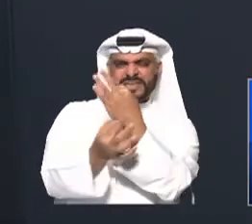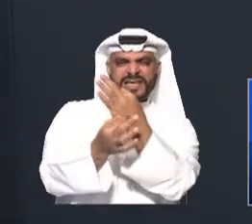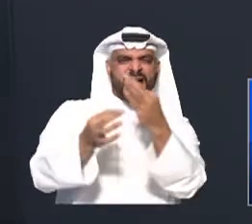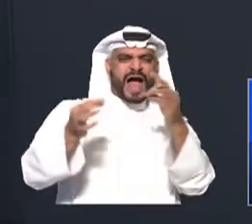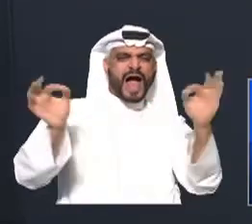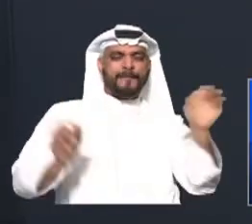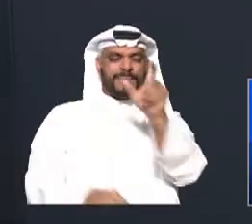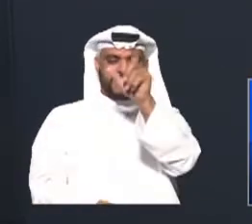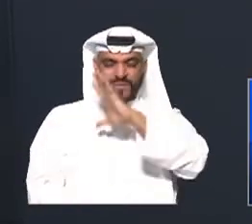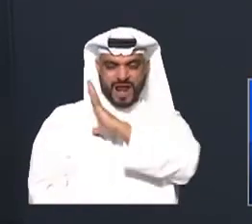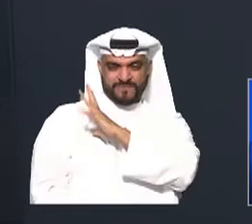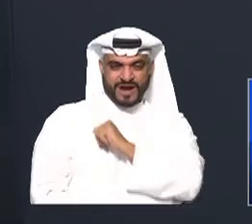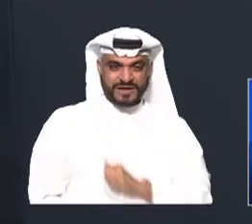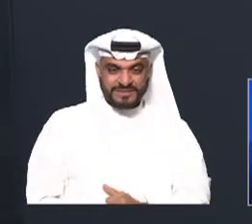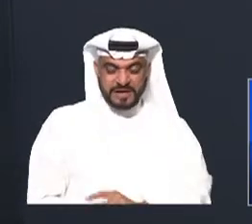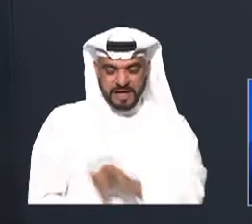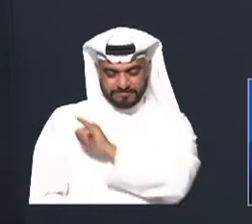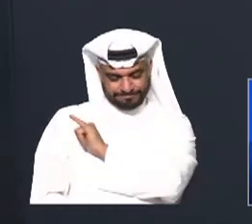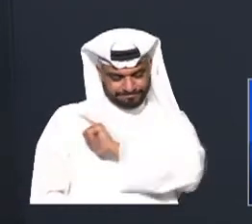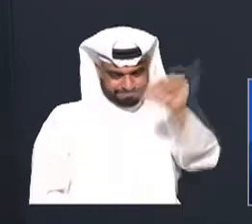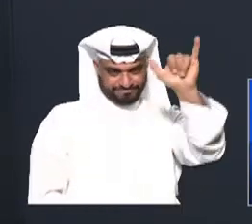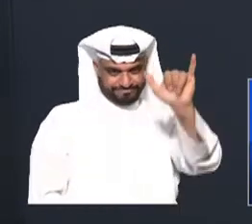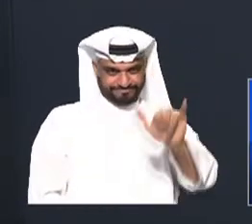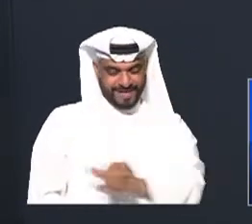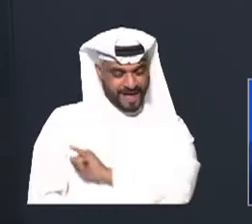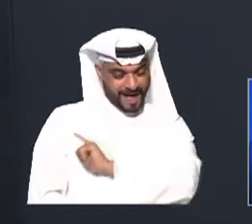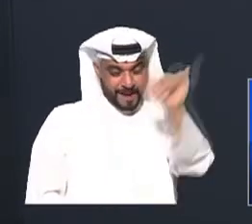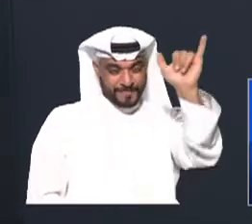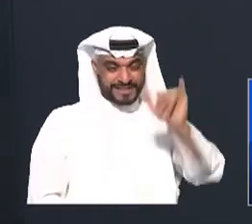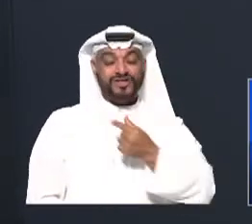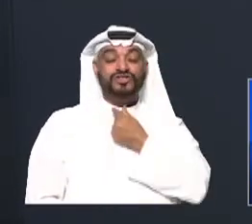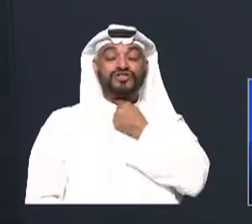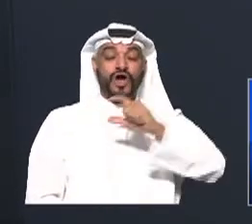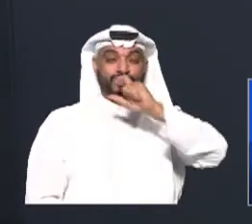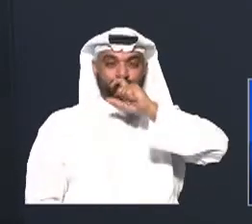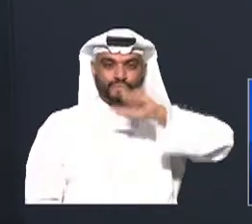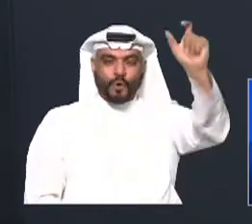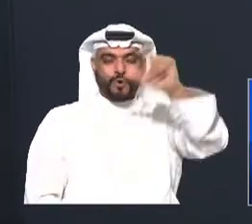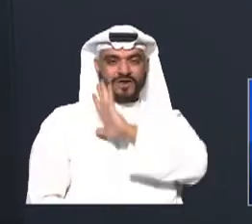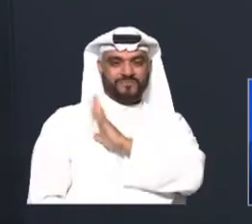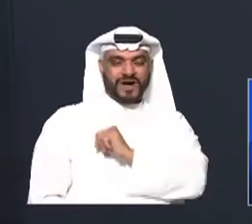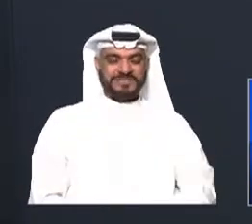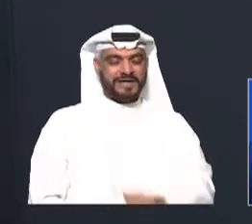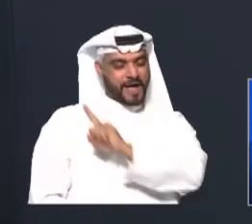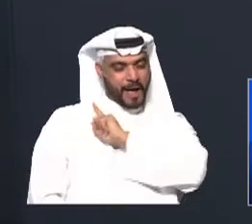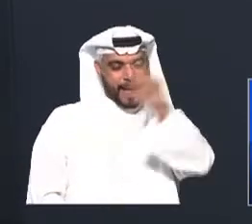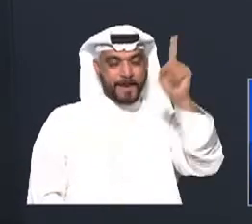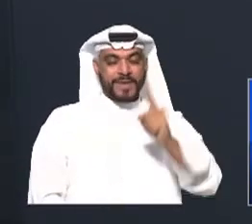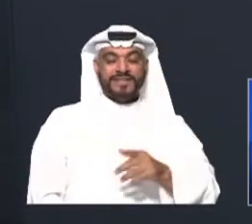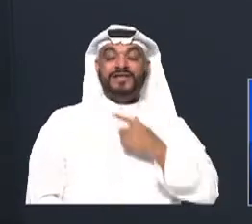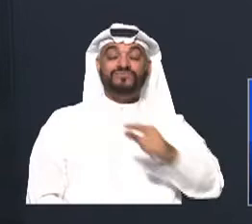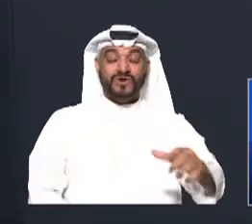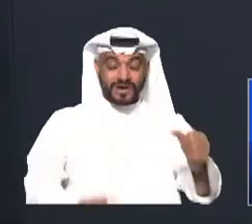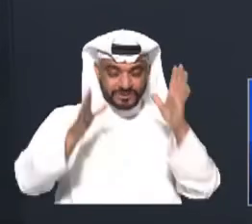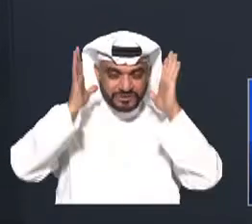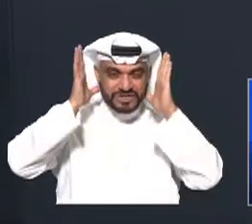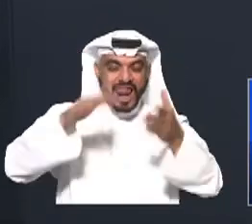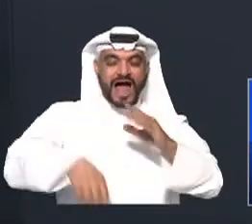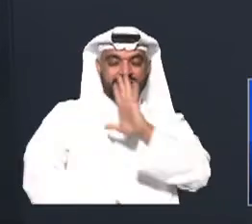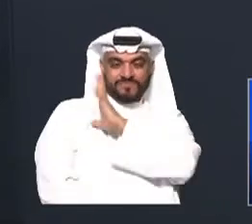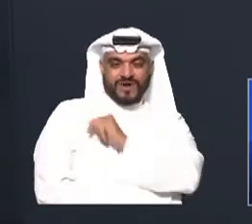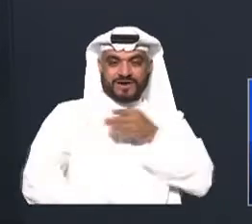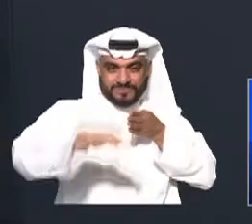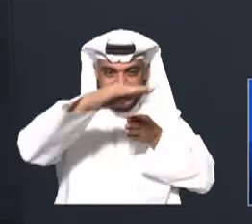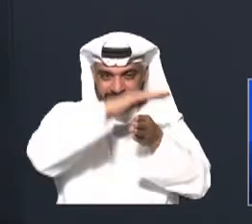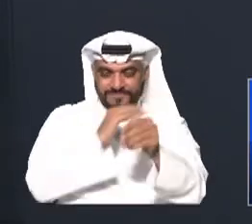الفلسطيني، عجزت عن سرقة صوت الفلسطيني، عجزت عن سرقة صلاته وترانيمه، عجزت